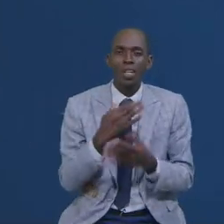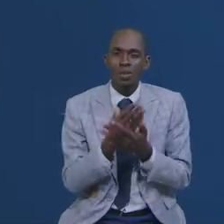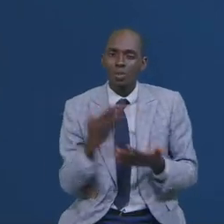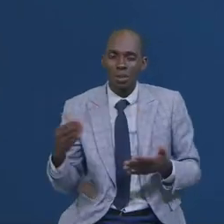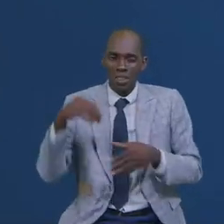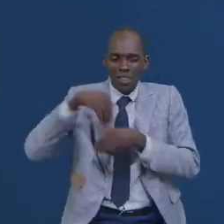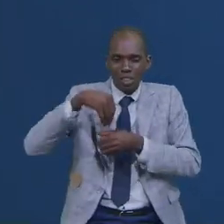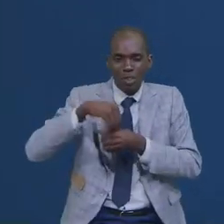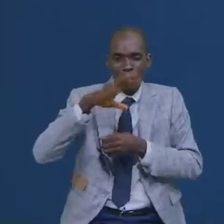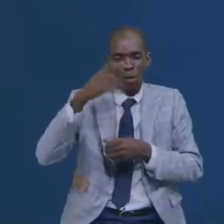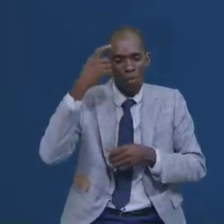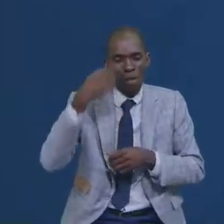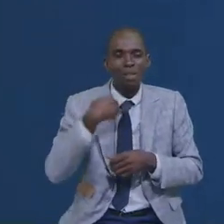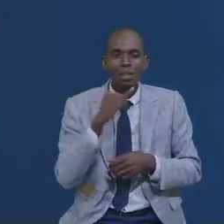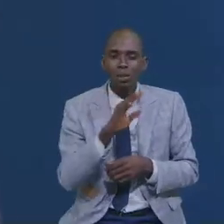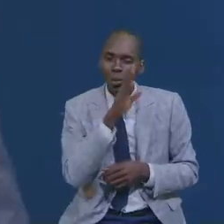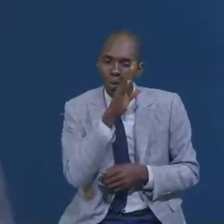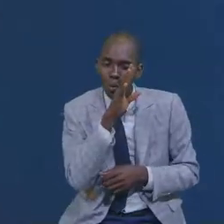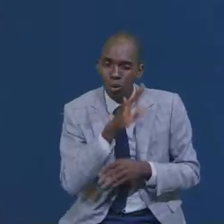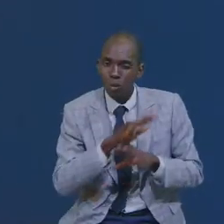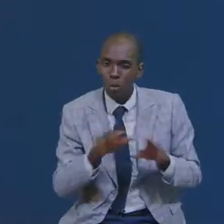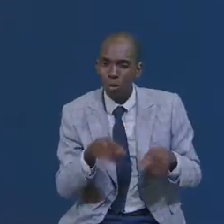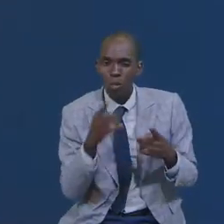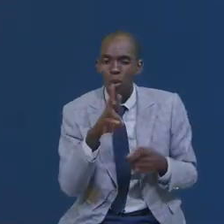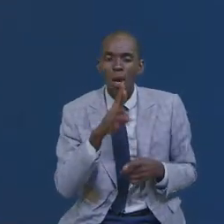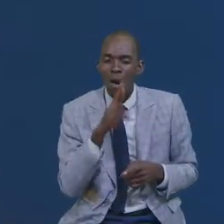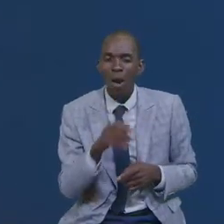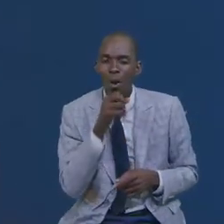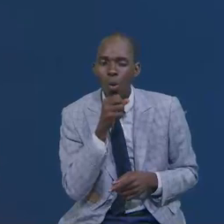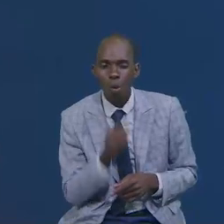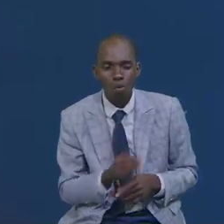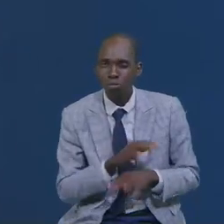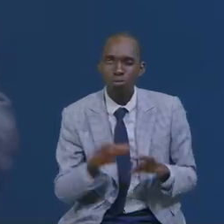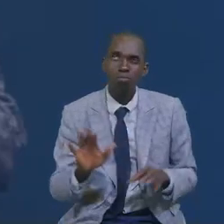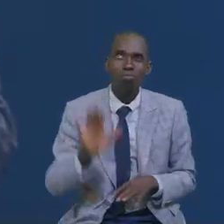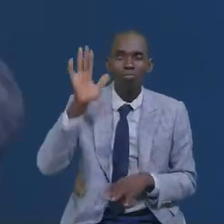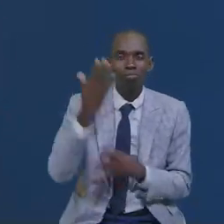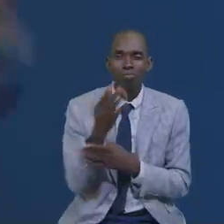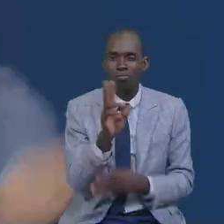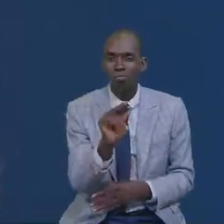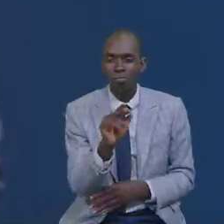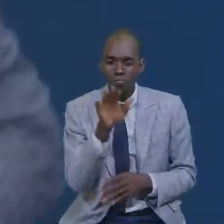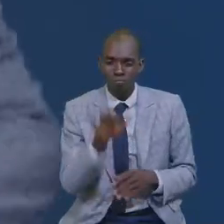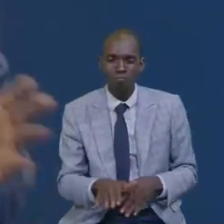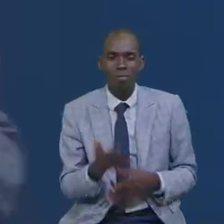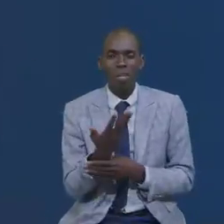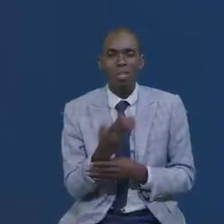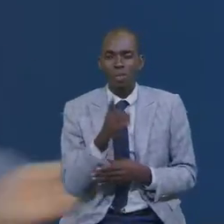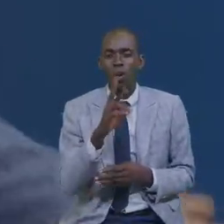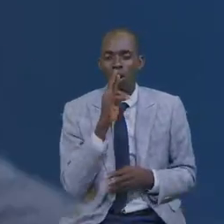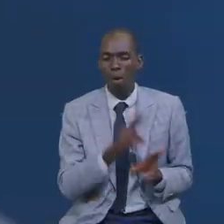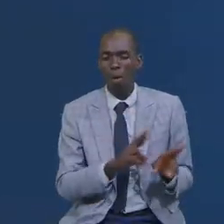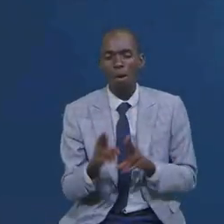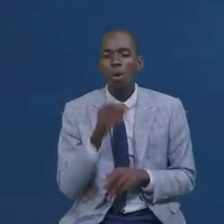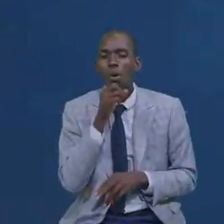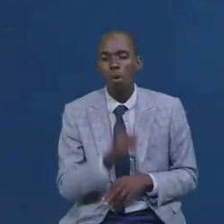d'autre chuchote pour Dieu ne va pas oh tu as trop vieux pour lever ta main non tu es